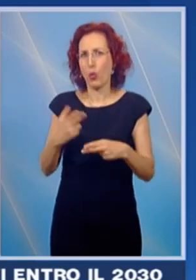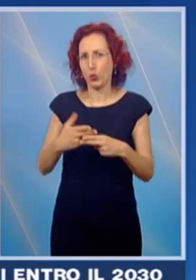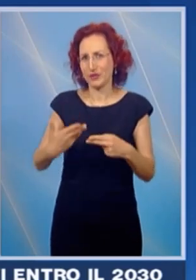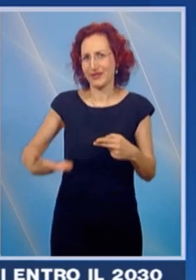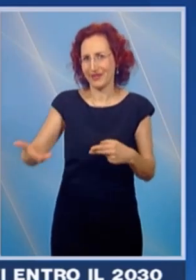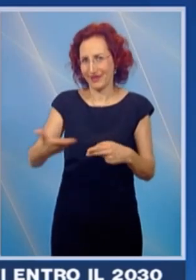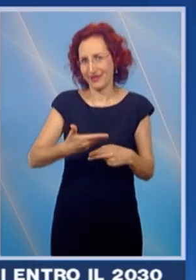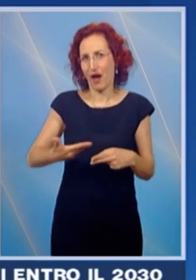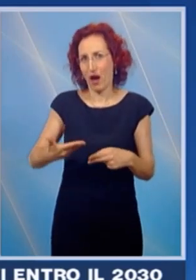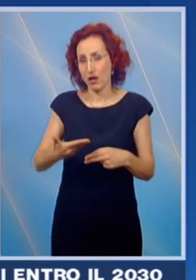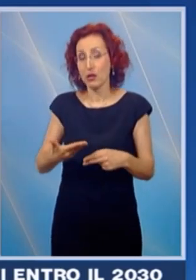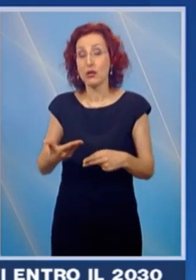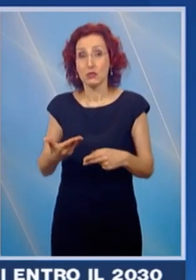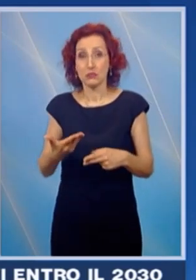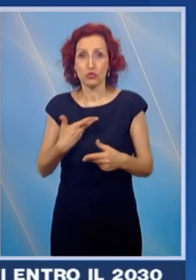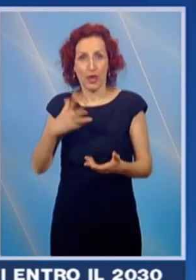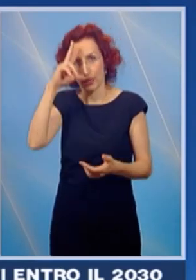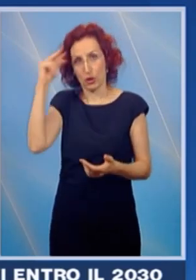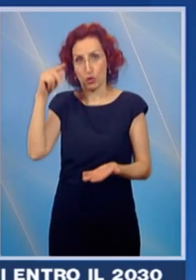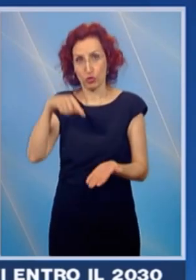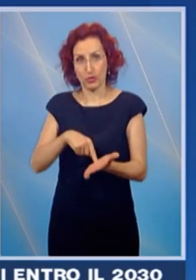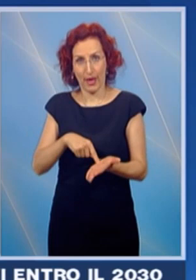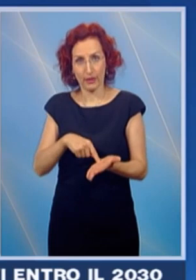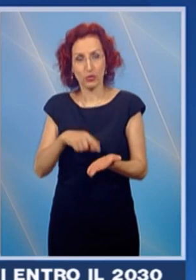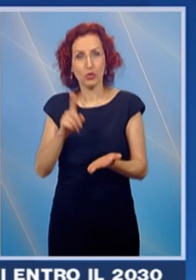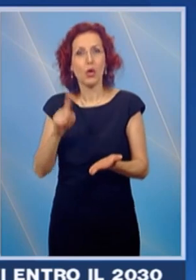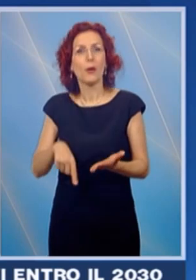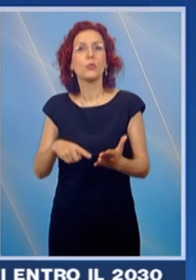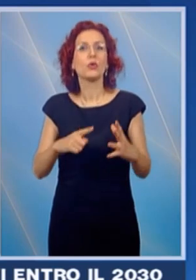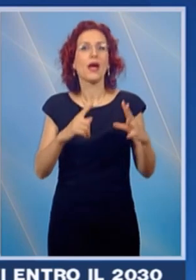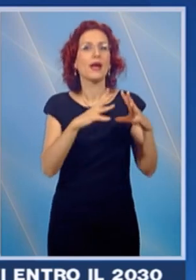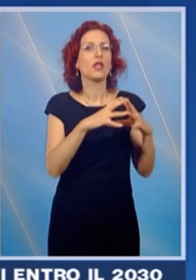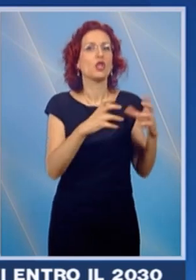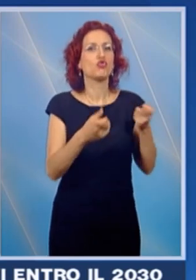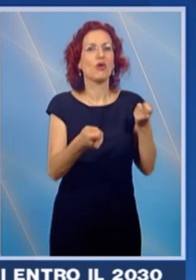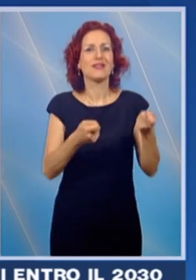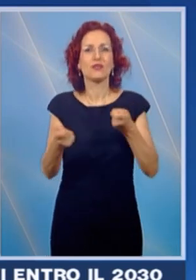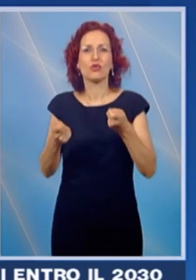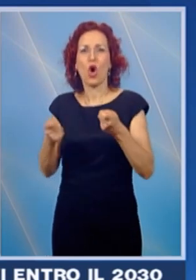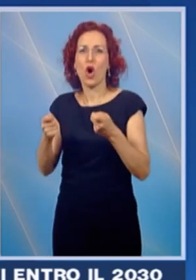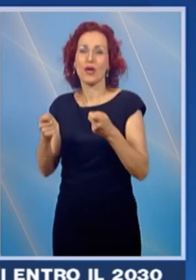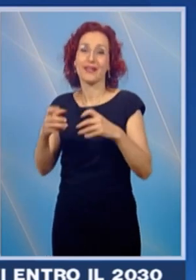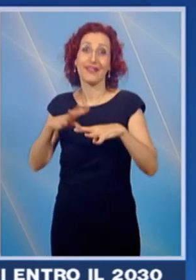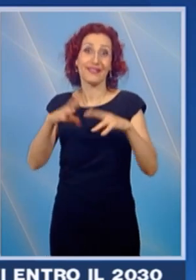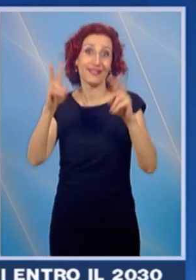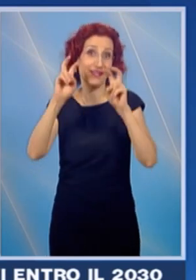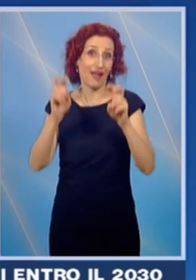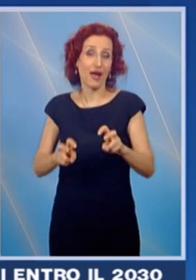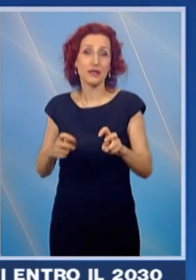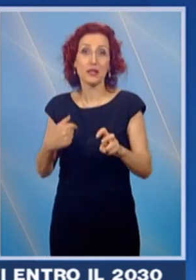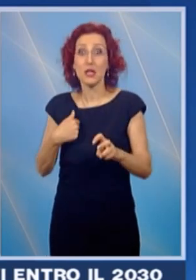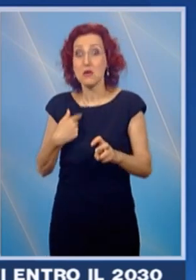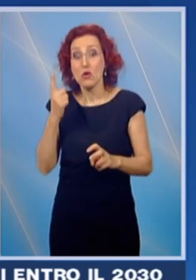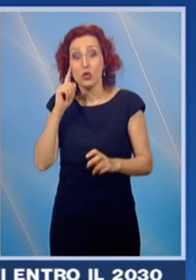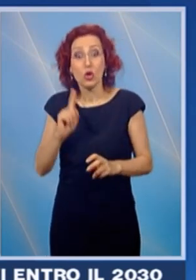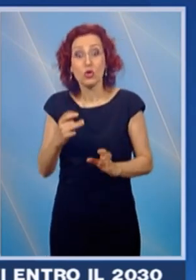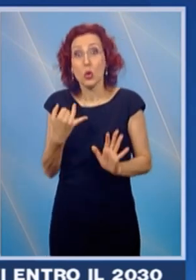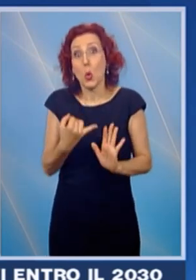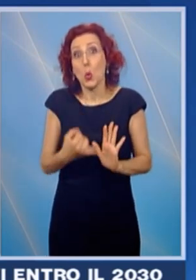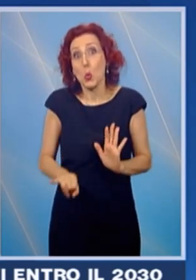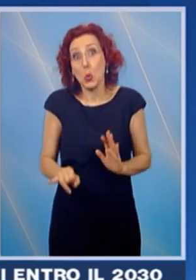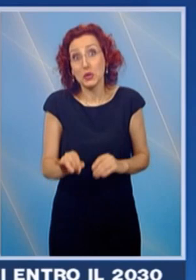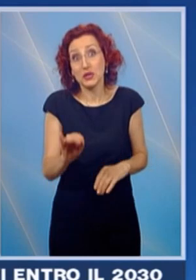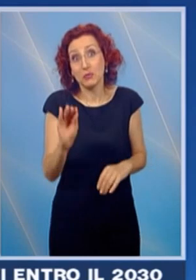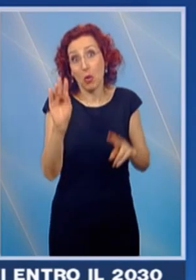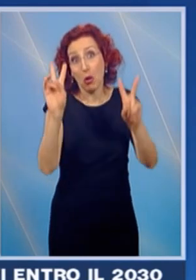poi evidentemente occorre maggiore coordinamento anche tra i gestori di reti. Quindi io non so se sarò l'ultimo a porre il tema, magari